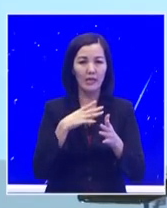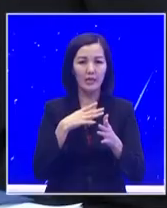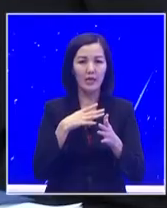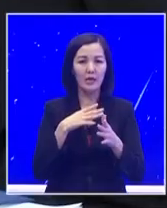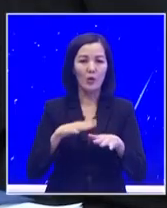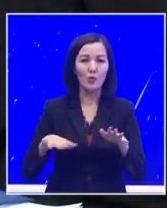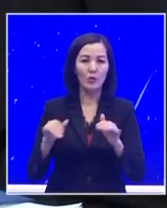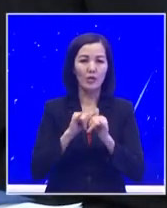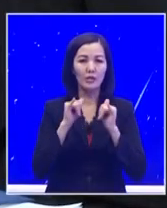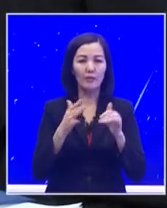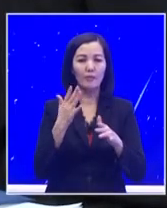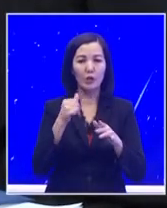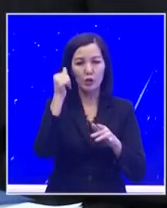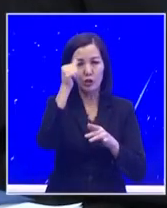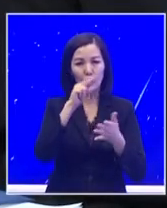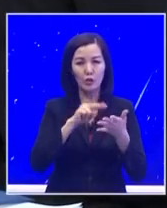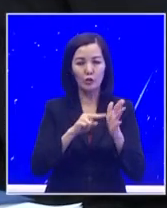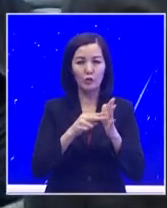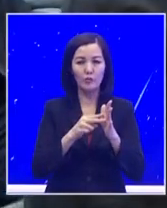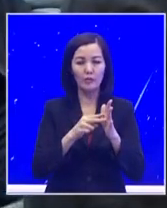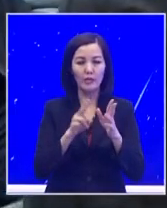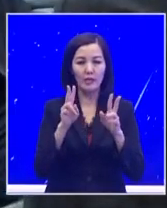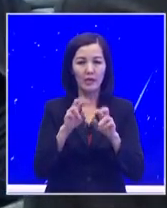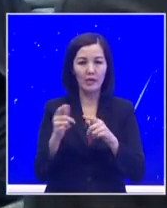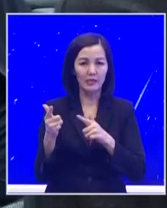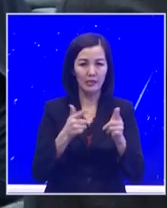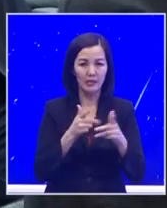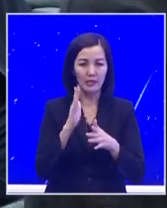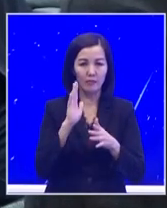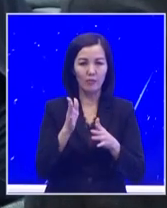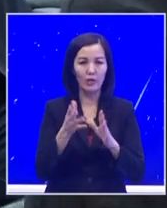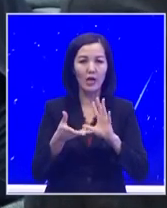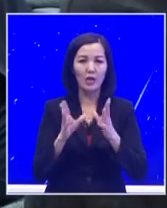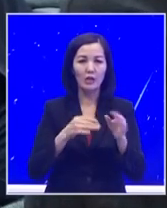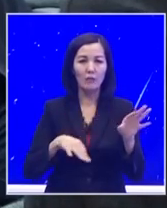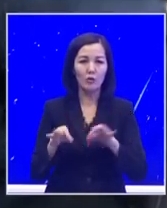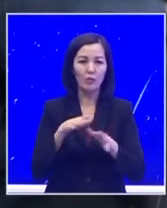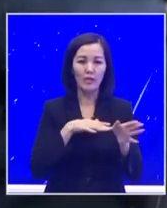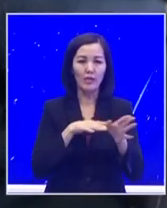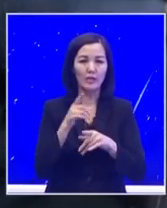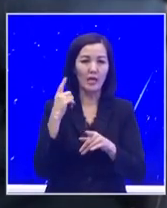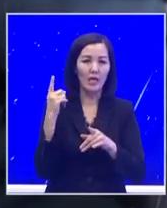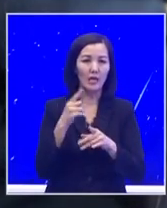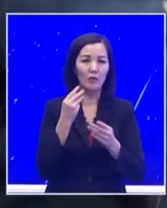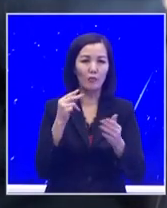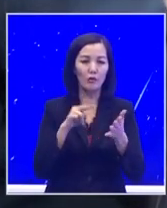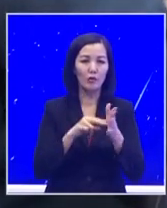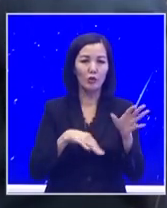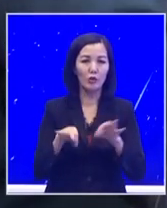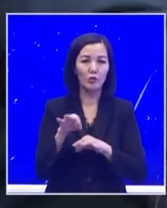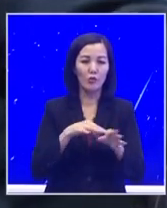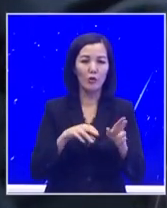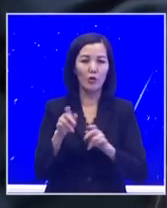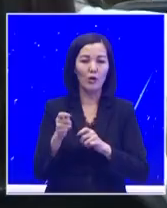қатар өңірлерді дамытудың 5 жылдық жоспары қарастырылып жатқандығын айтты. Жалпы жобаны іске асыру экономика және бюджетті жобалау басқармасы